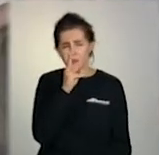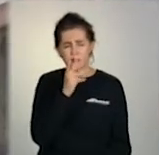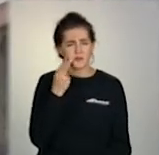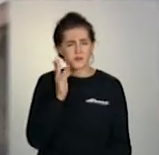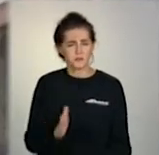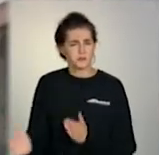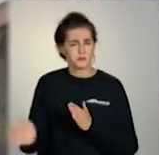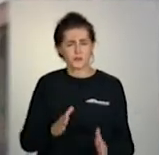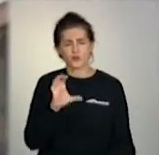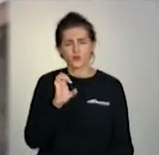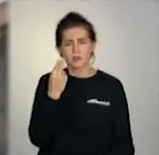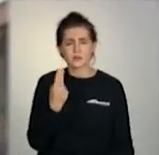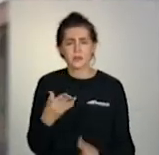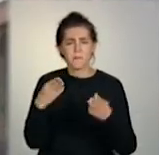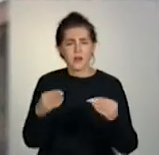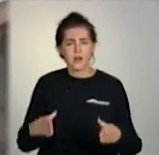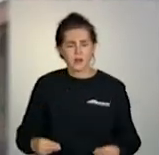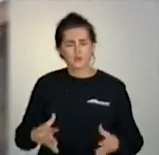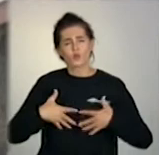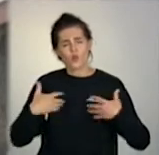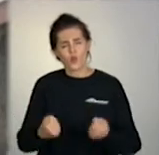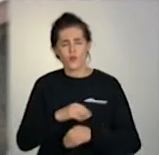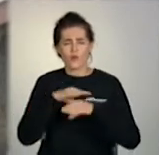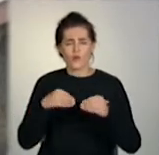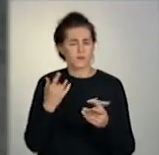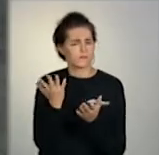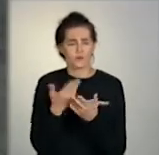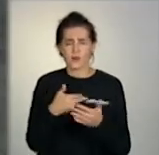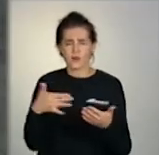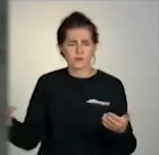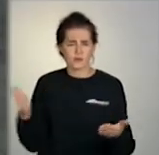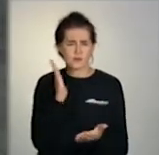повний соцпакет, є можливість оздоровитися та багато іншого.